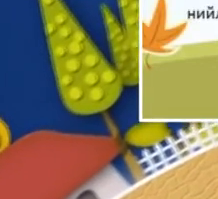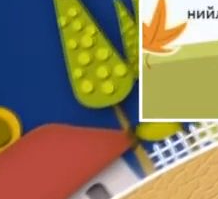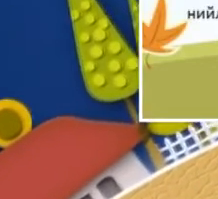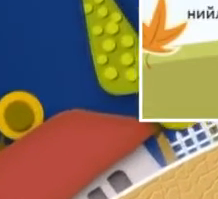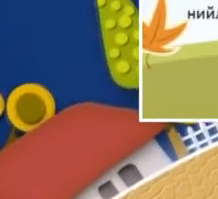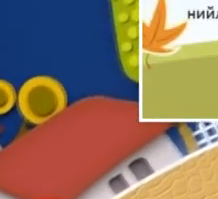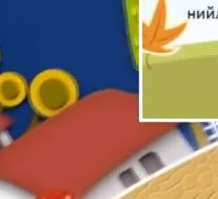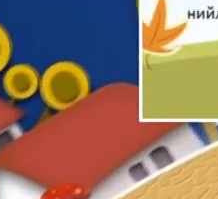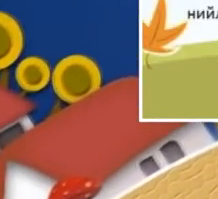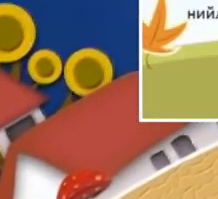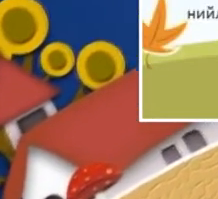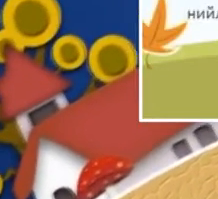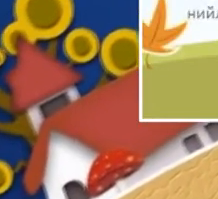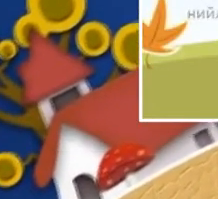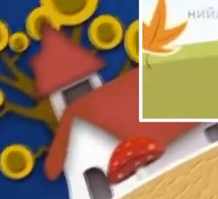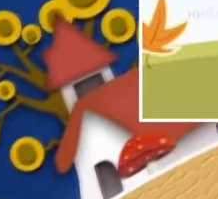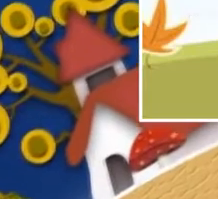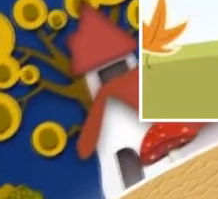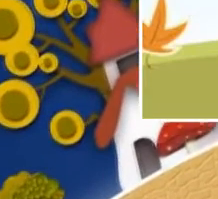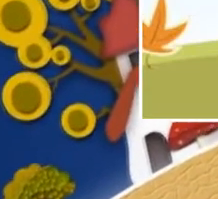өнгөч олон янз байдаг.